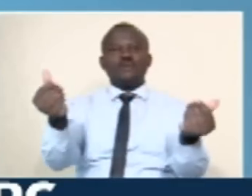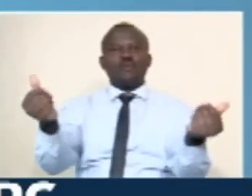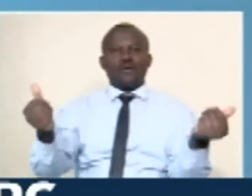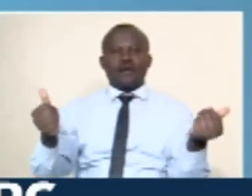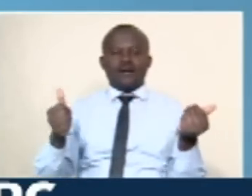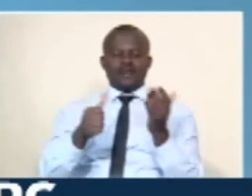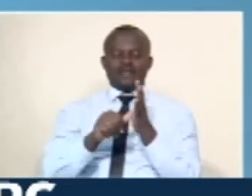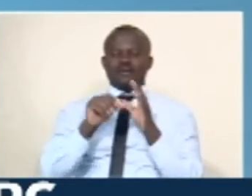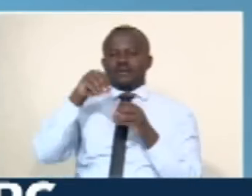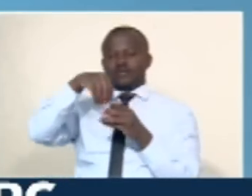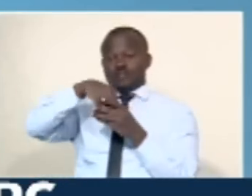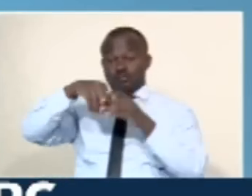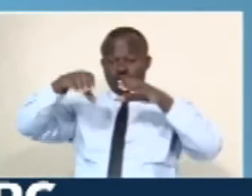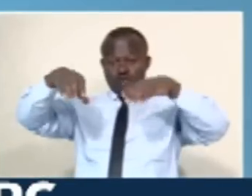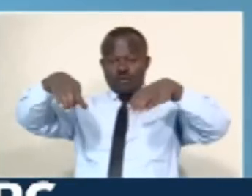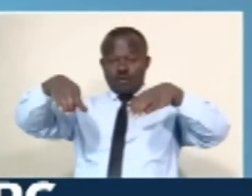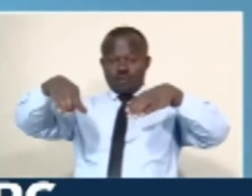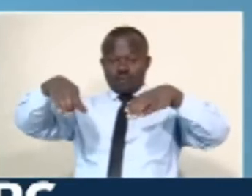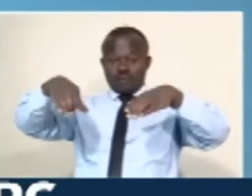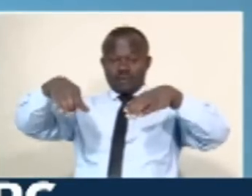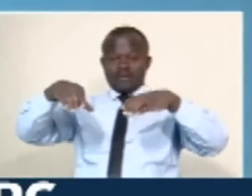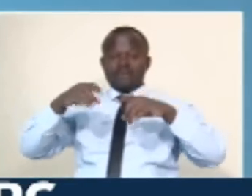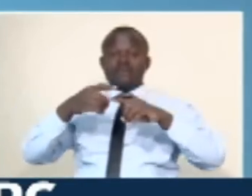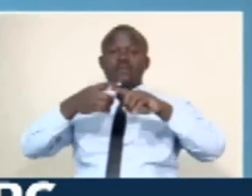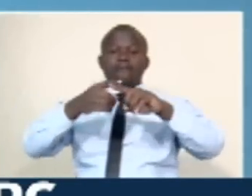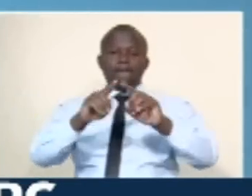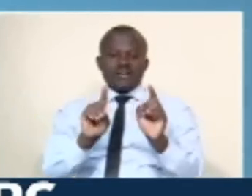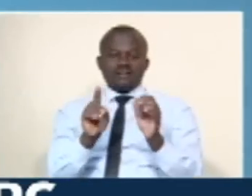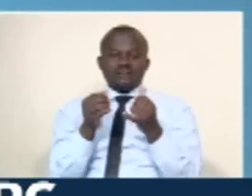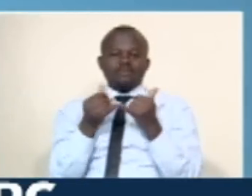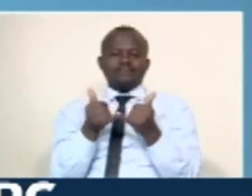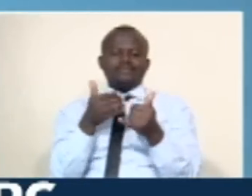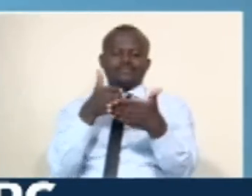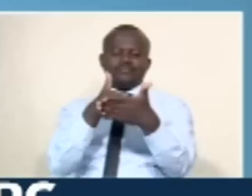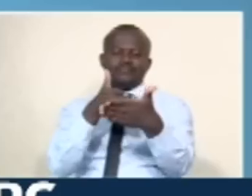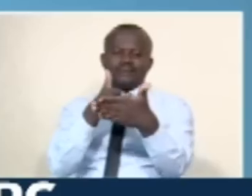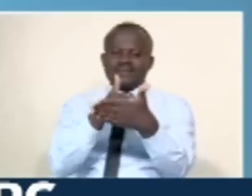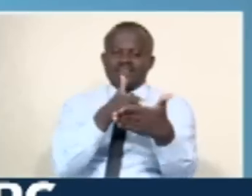kiri muri Congo, ahubwo usanga binabangamira